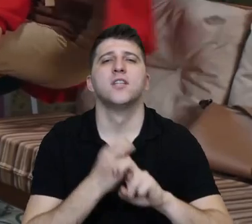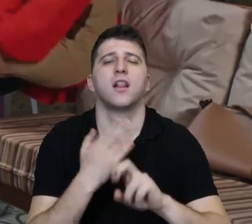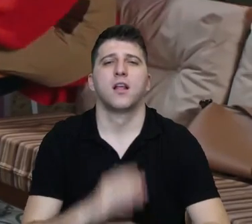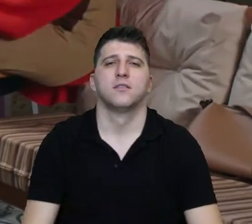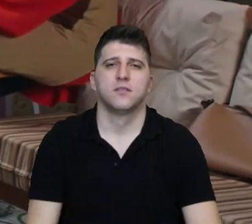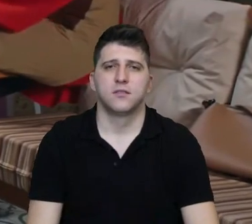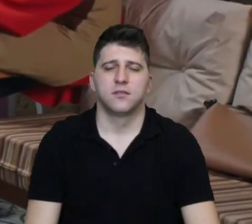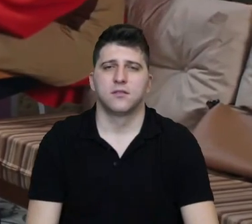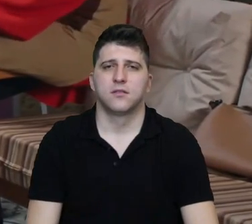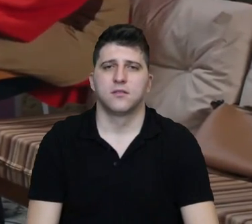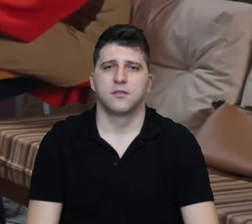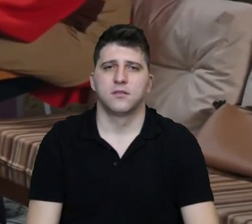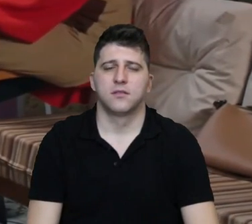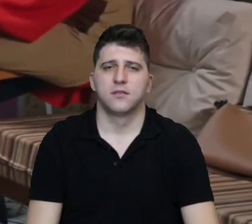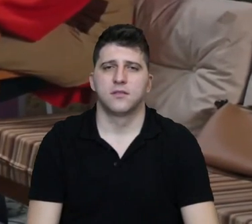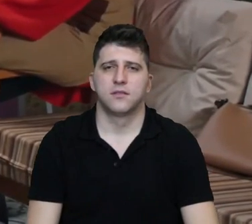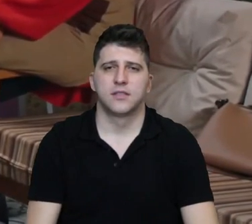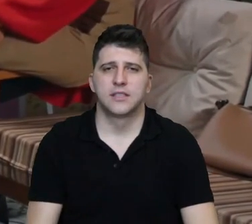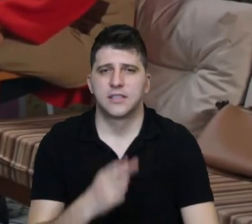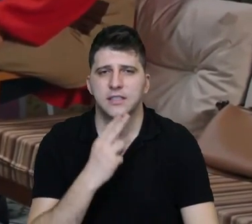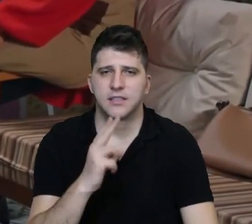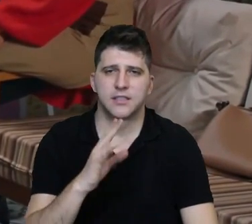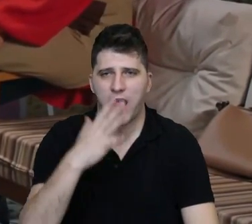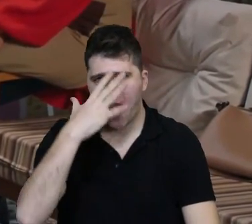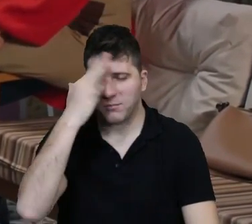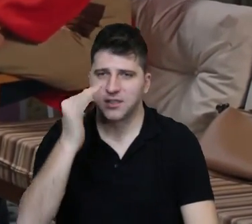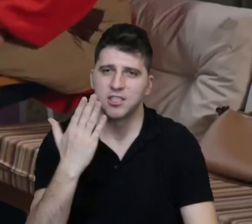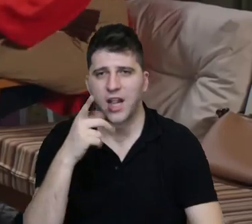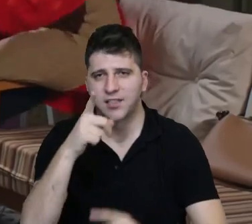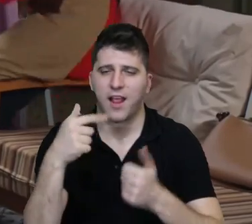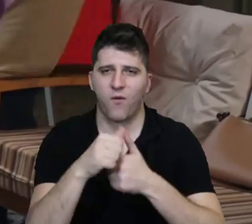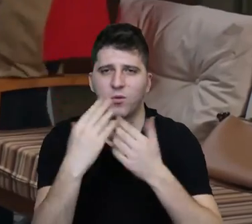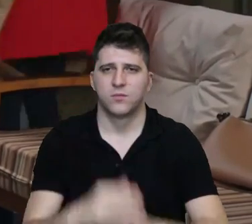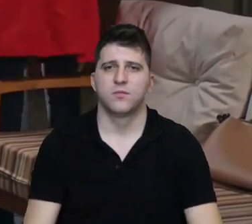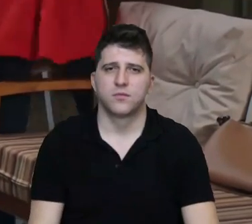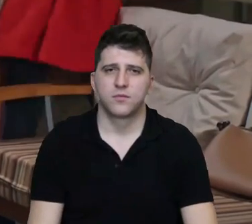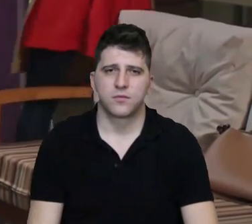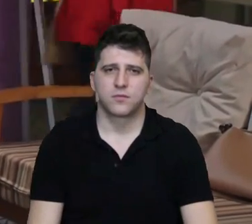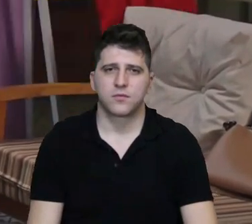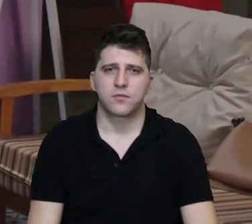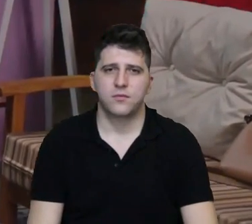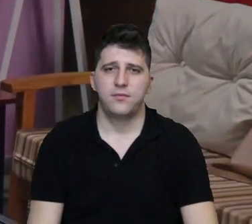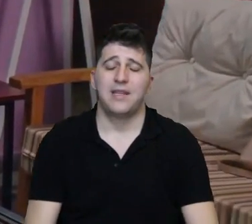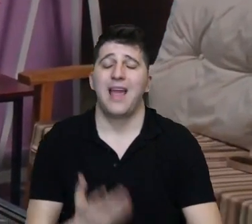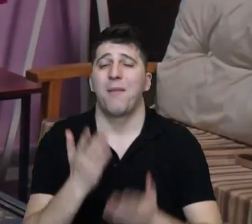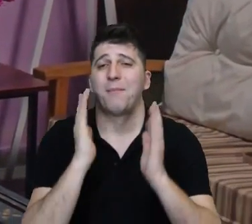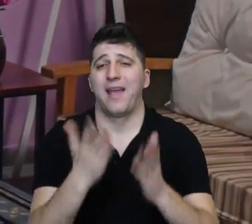Maşallah. Kız hemşire. Darısı senin başına. Gökçe kalkıp gitti. Aman be sen